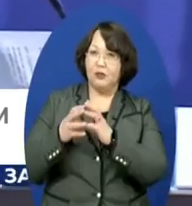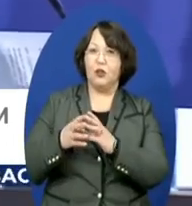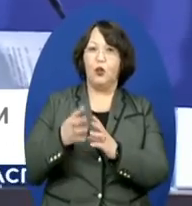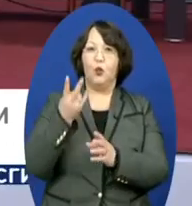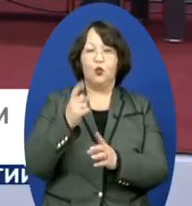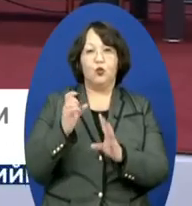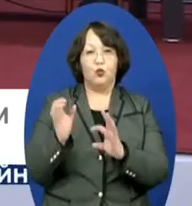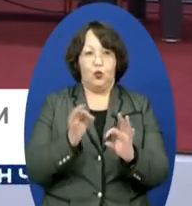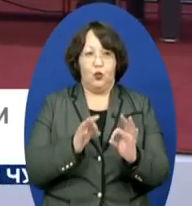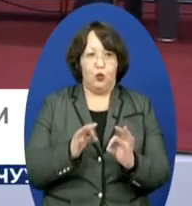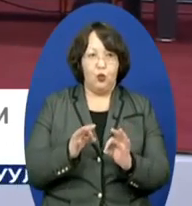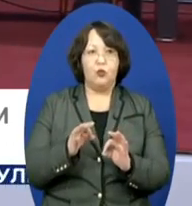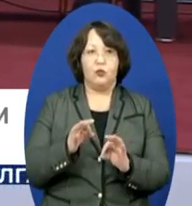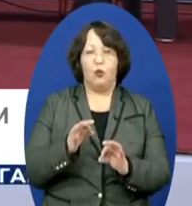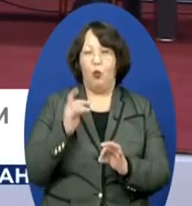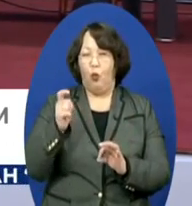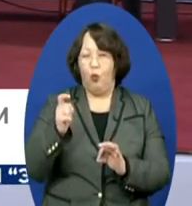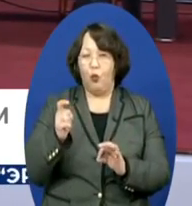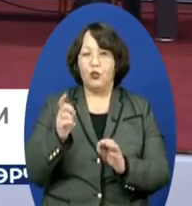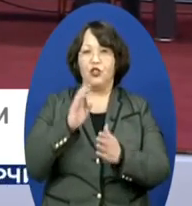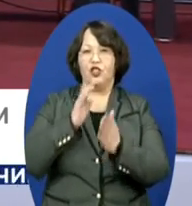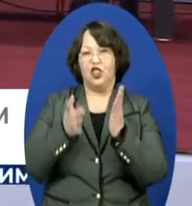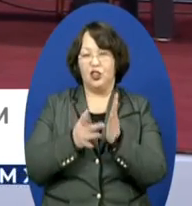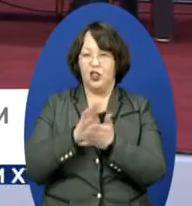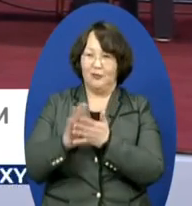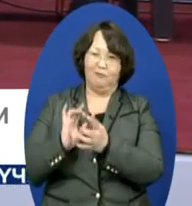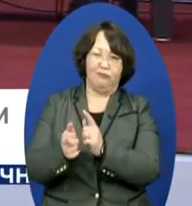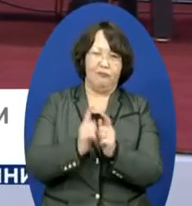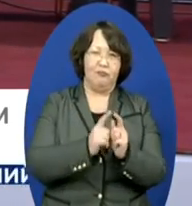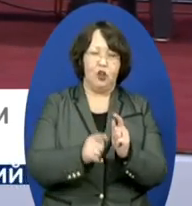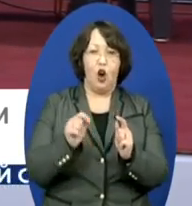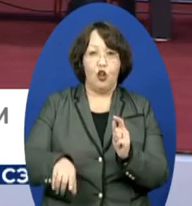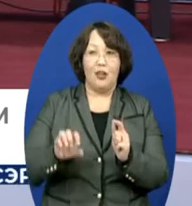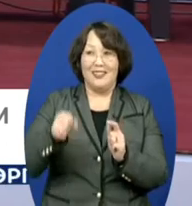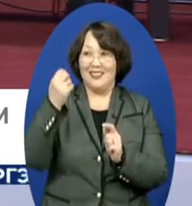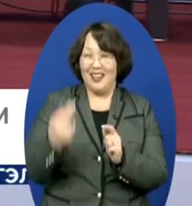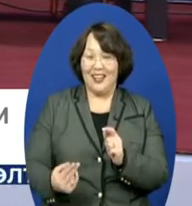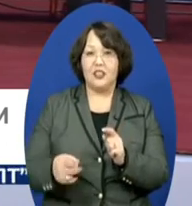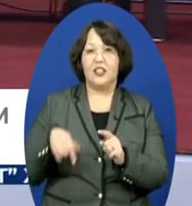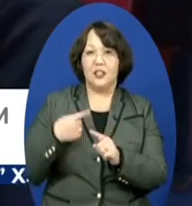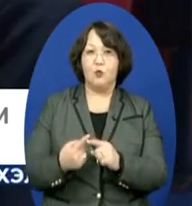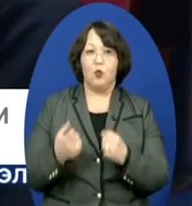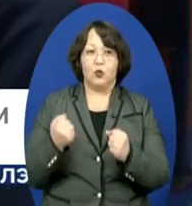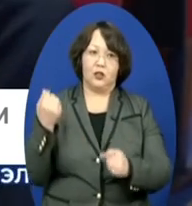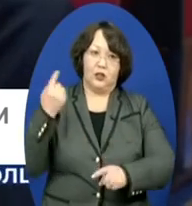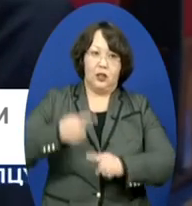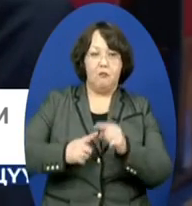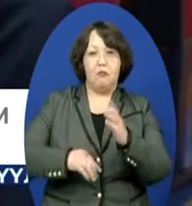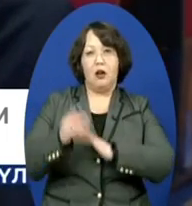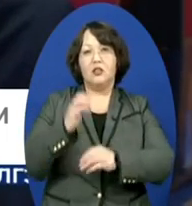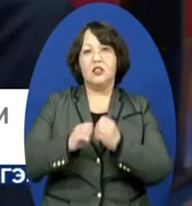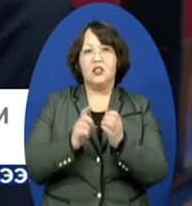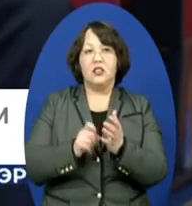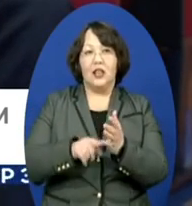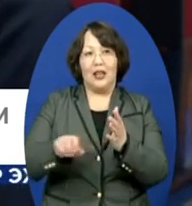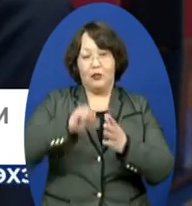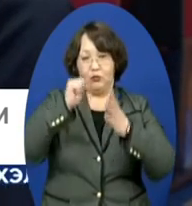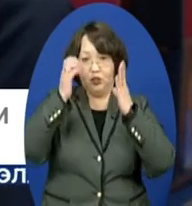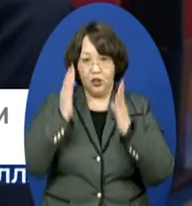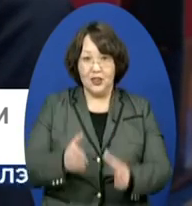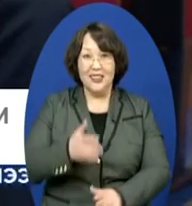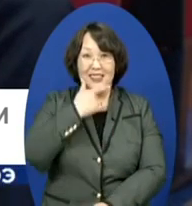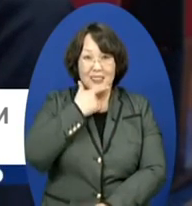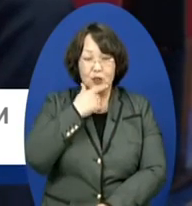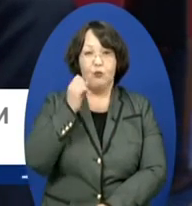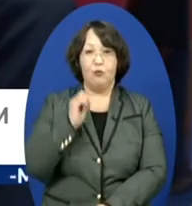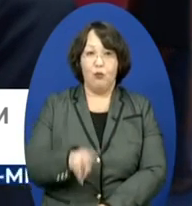дамжуулах сүлжээний насчсан тоноглолоо сольж одоо байгаа цахилгаан станцуудаа нэмж өргөтгөх шаардлагатай байна. Энэ бүгдийг нэг дор шийдчихэж